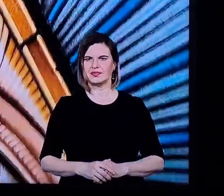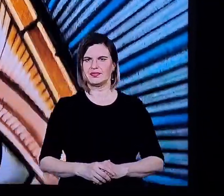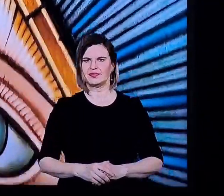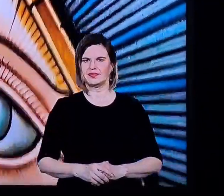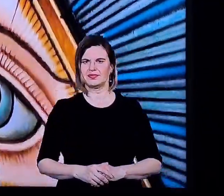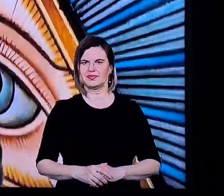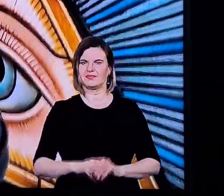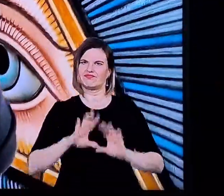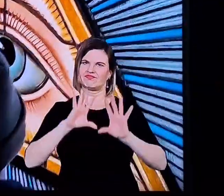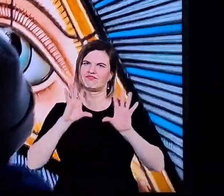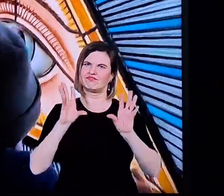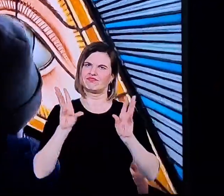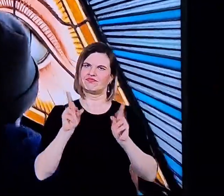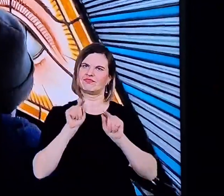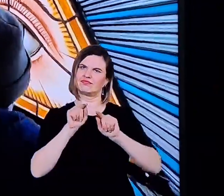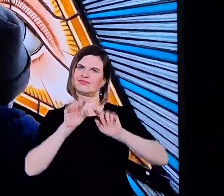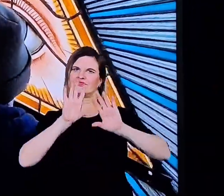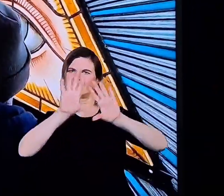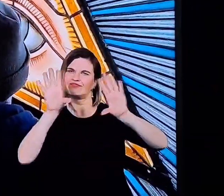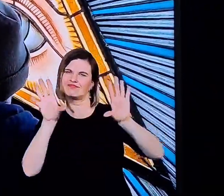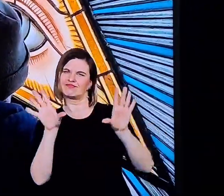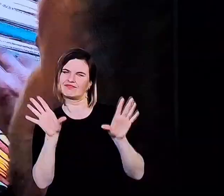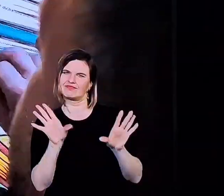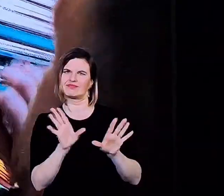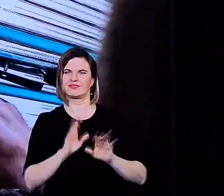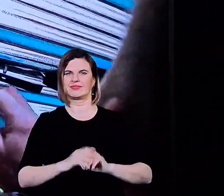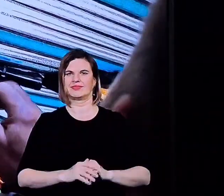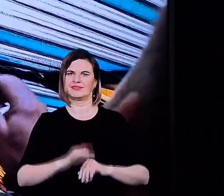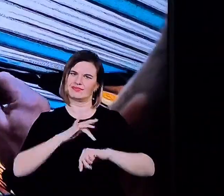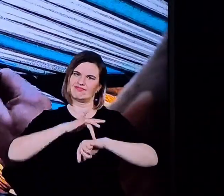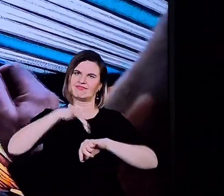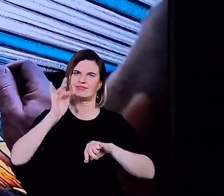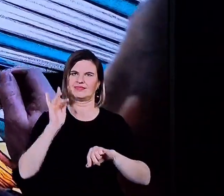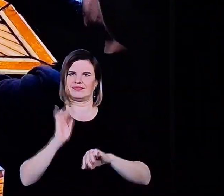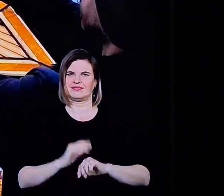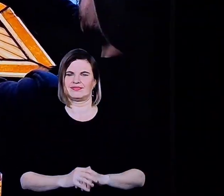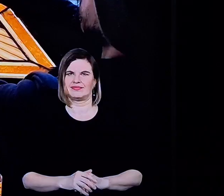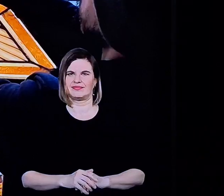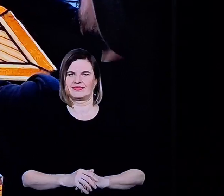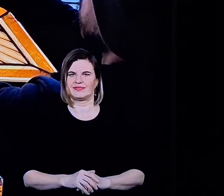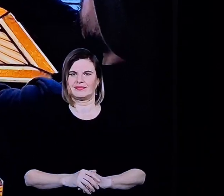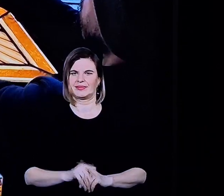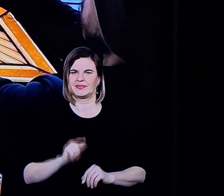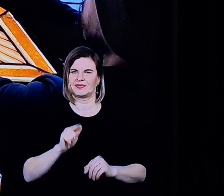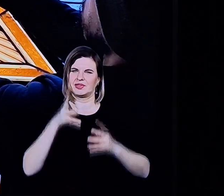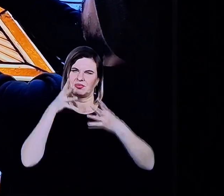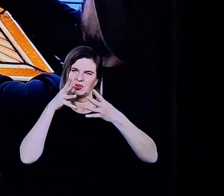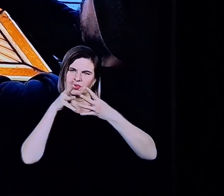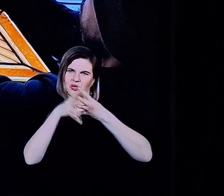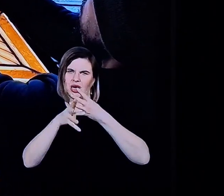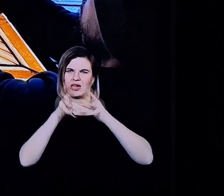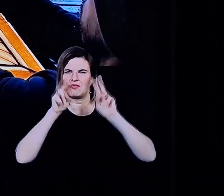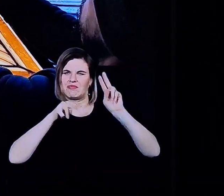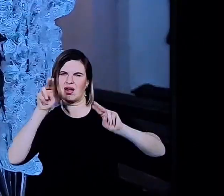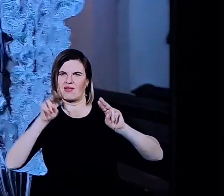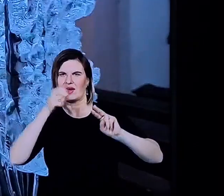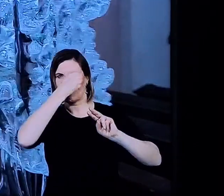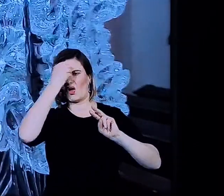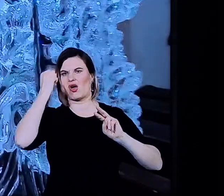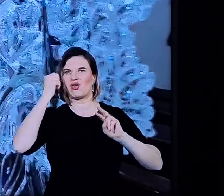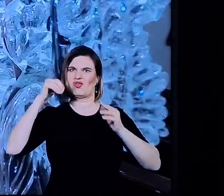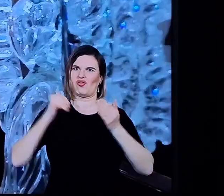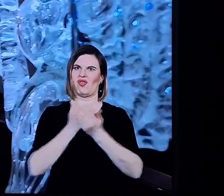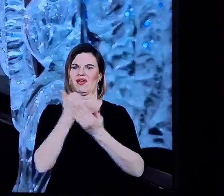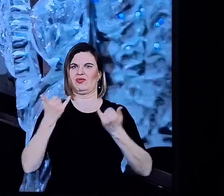Křišťálový chrám, jak se zdejšímu kostelu přezdívá, má další skleněný unikát. Replika historické vitráže dnes doplnila